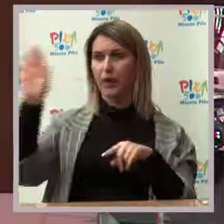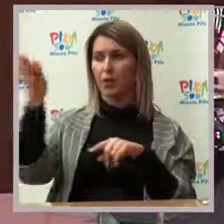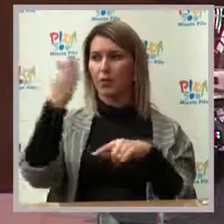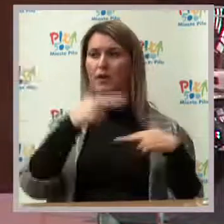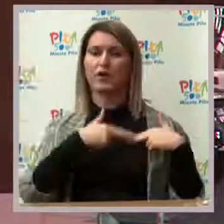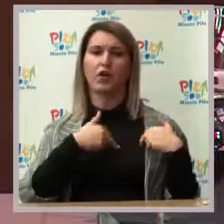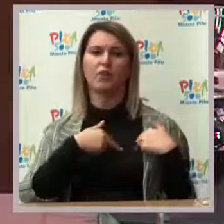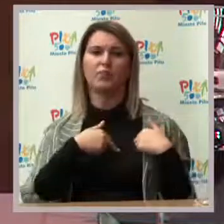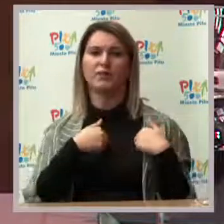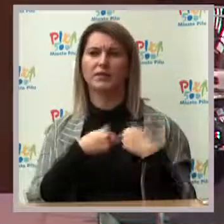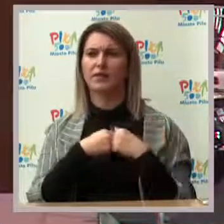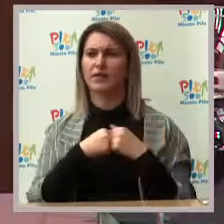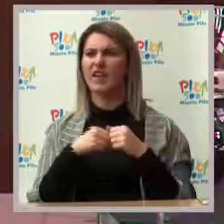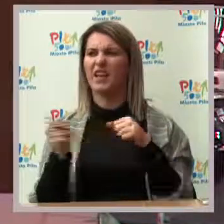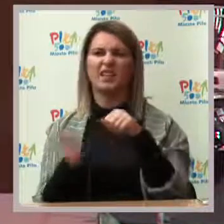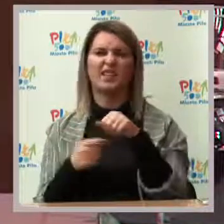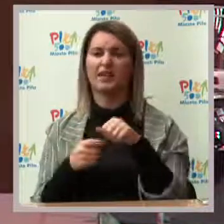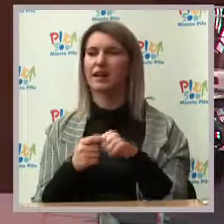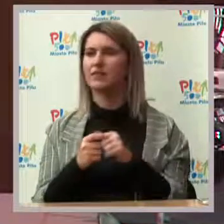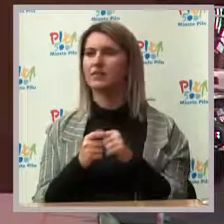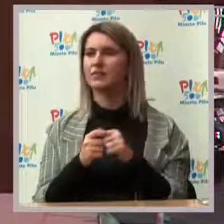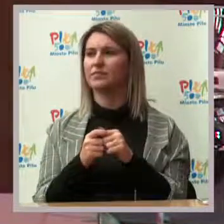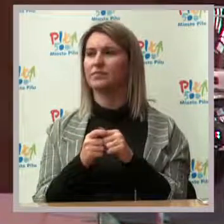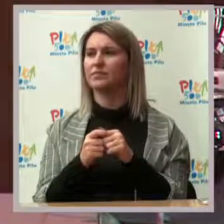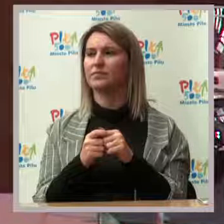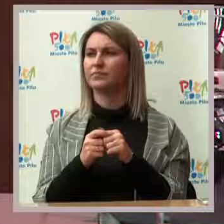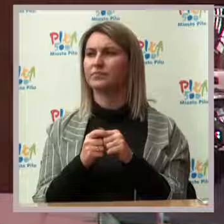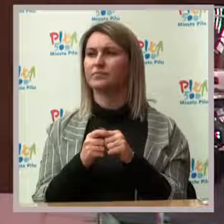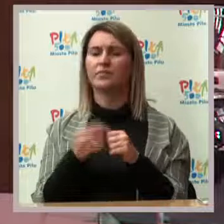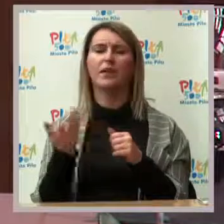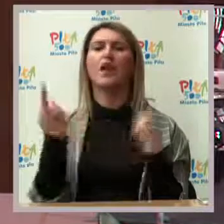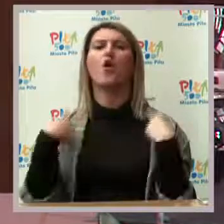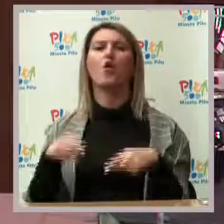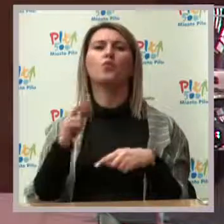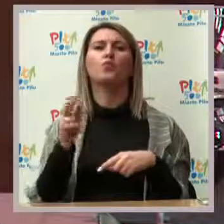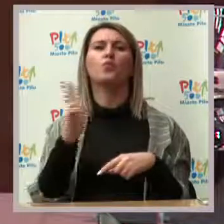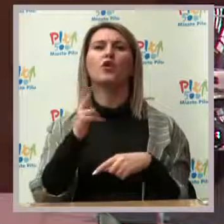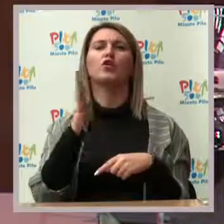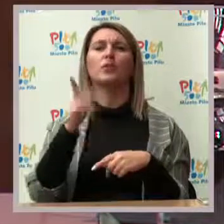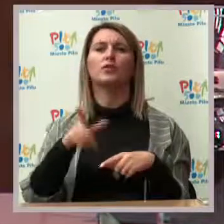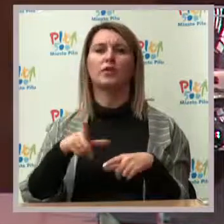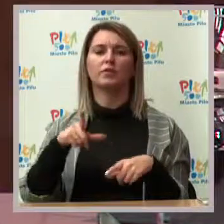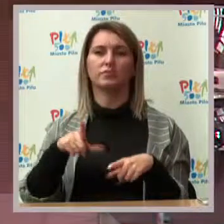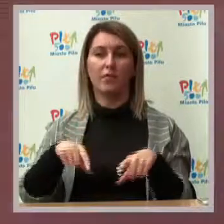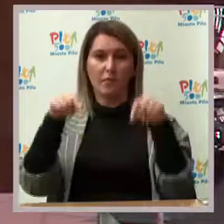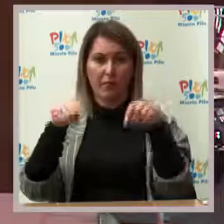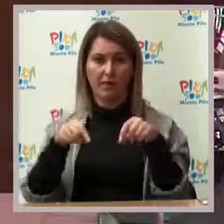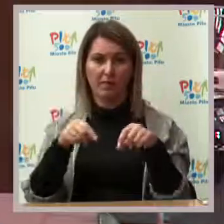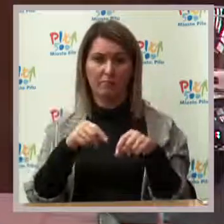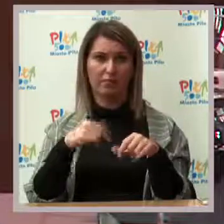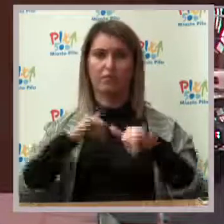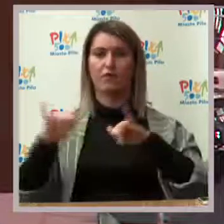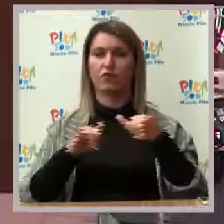komisji skarg, wniosków i petycji, ustalenia jej składu osobowego oraz przewodniczącego.